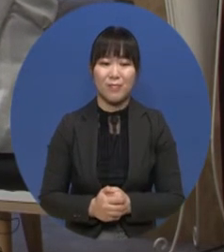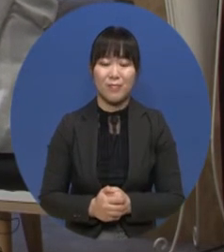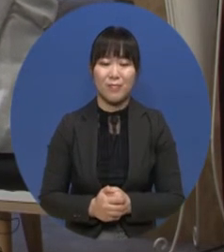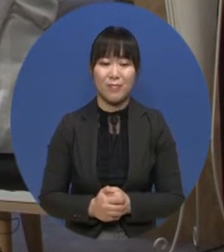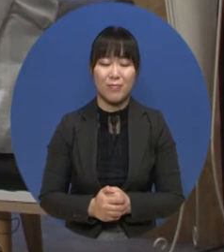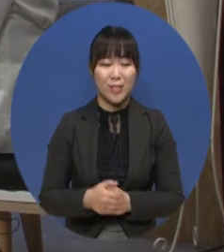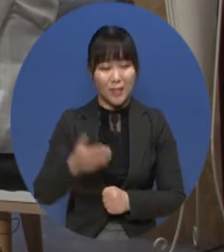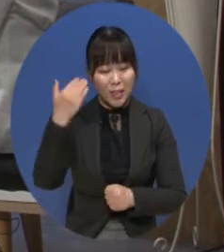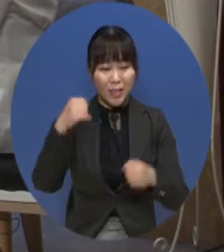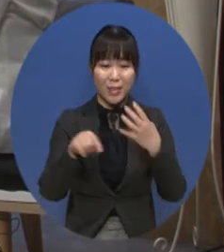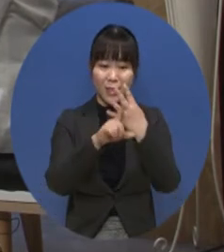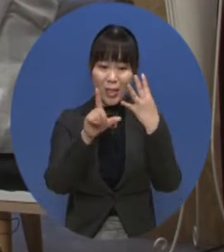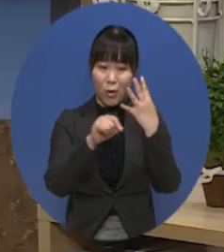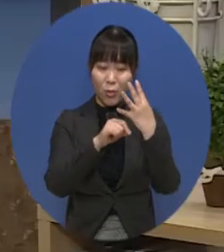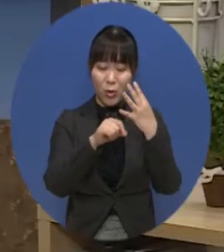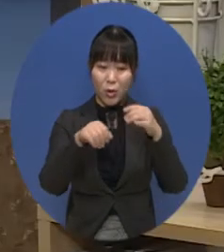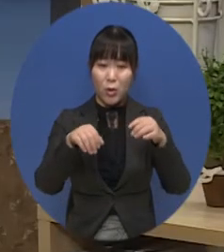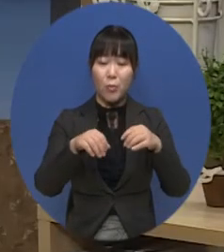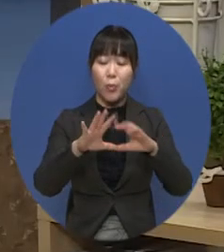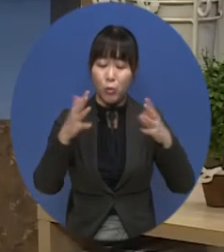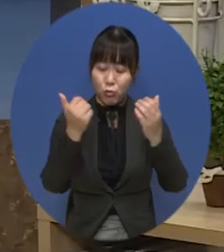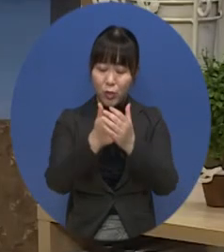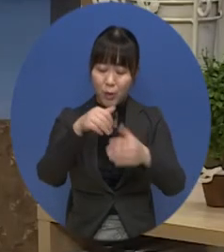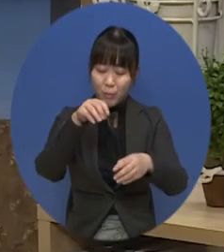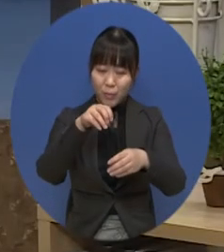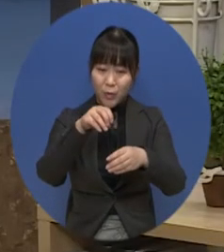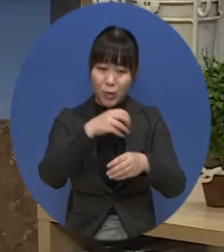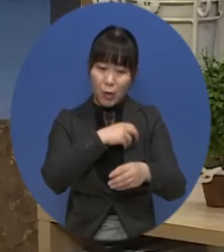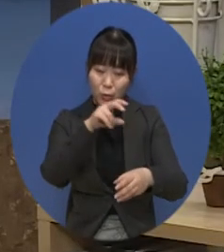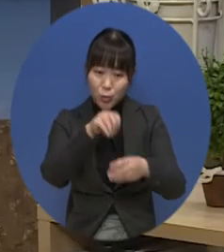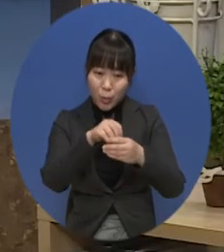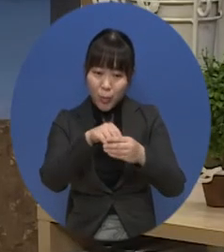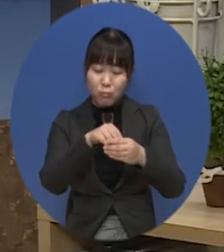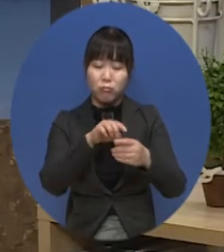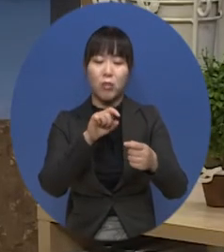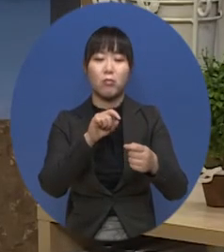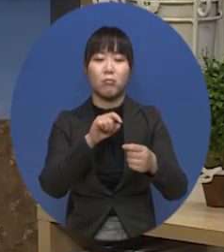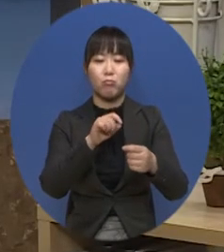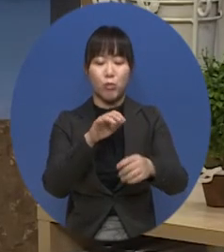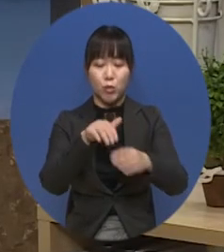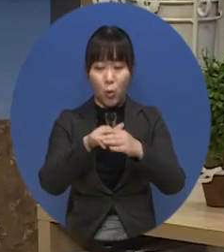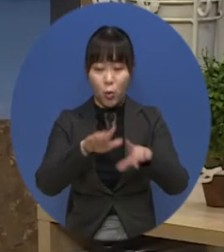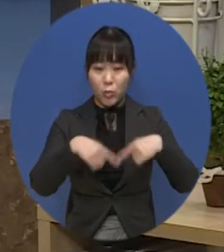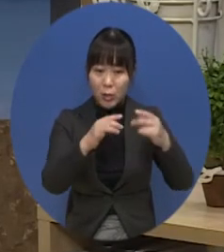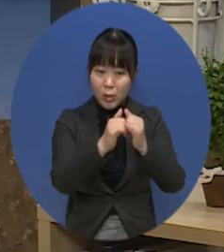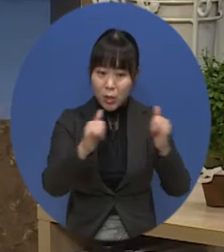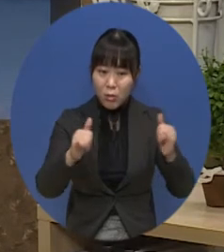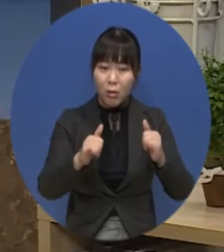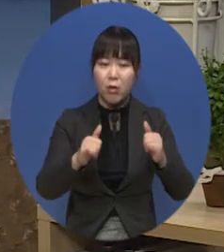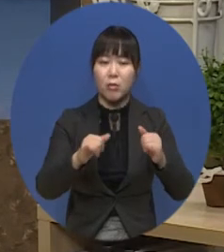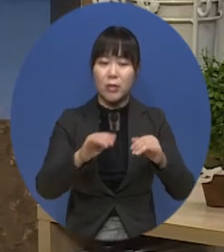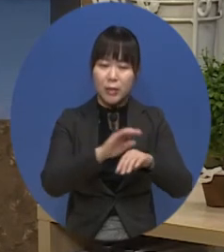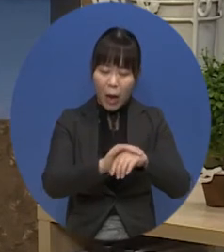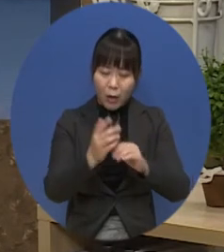이 지난달에 총선을 앞두고 네. 발달 장애인들이 이런 그 유권자로서 선거에 적극적으로 참여할 수 있도록